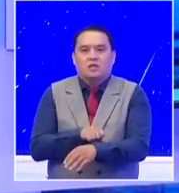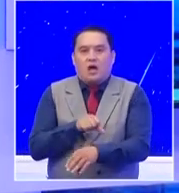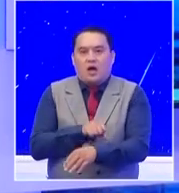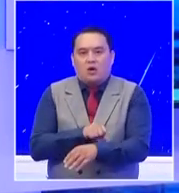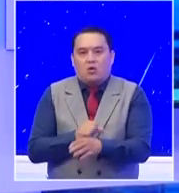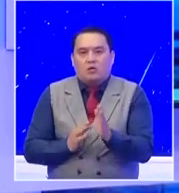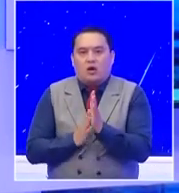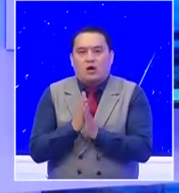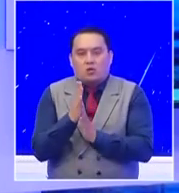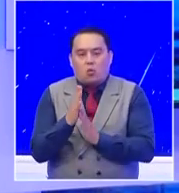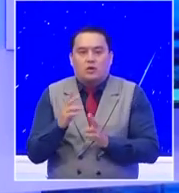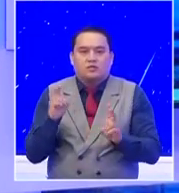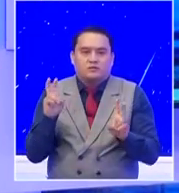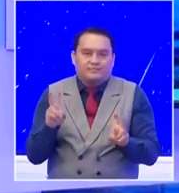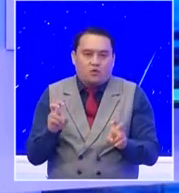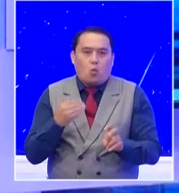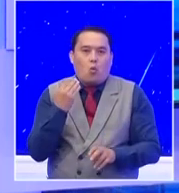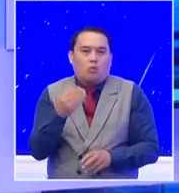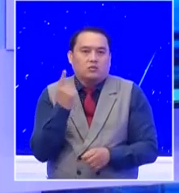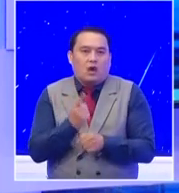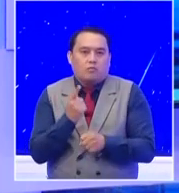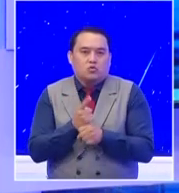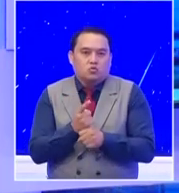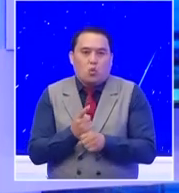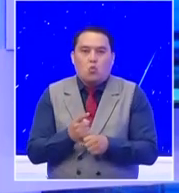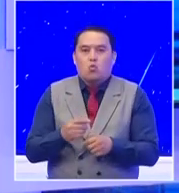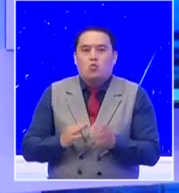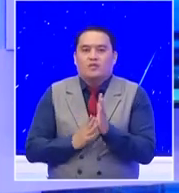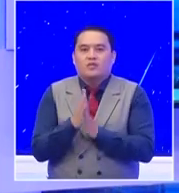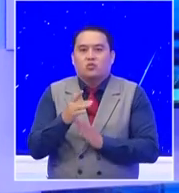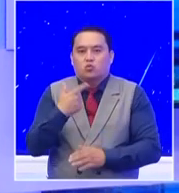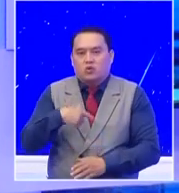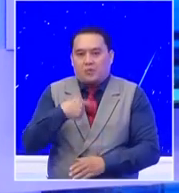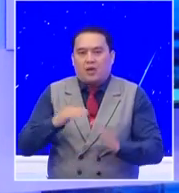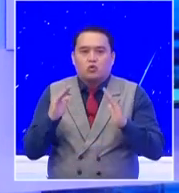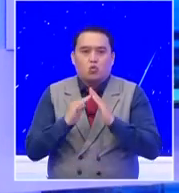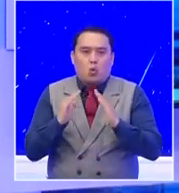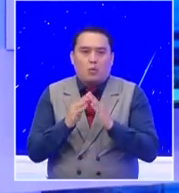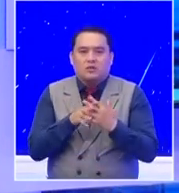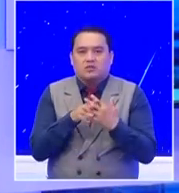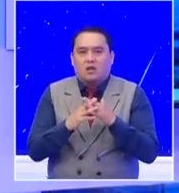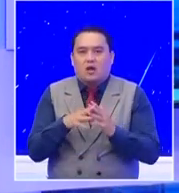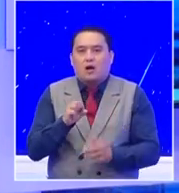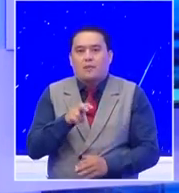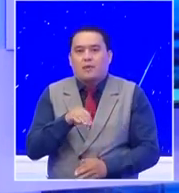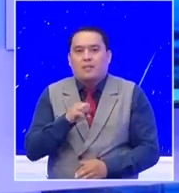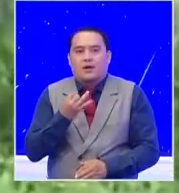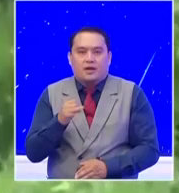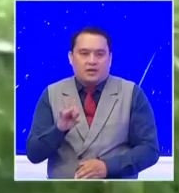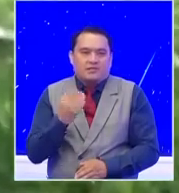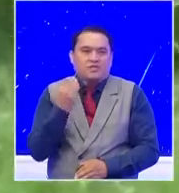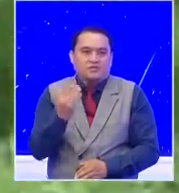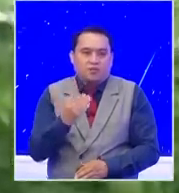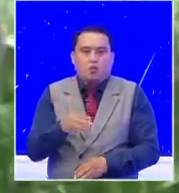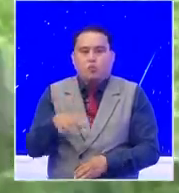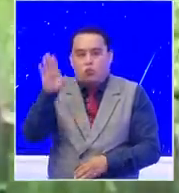называемого наркоагронома. Запрещенную траву выращивал у себя в огороде житель села Кабамбай Алакольского района. Выйти на